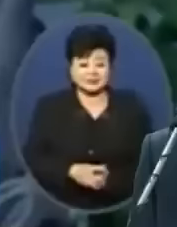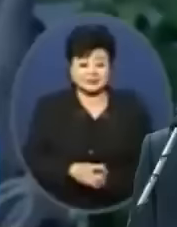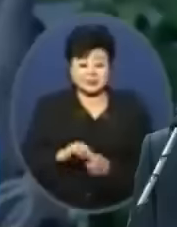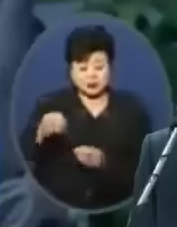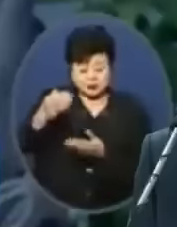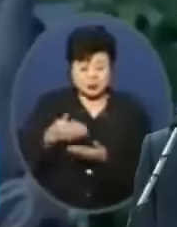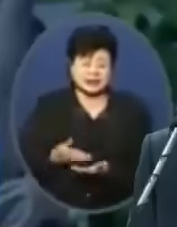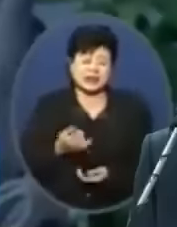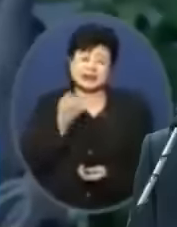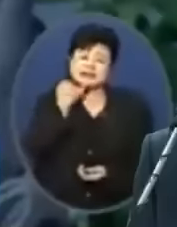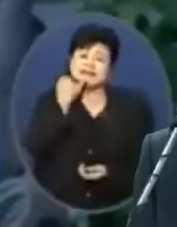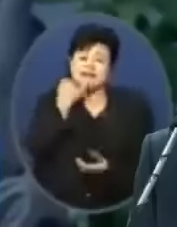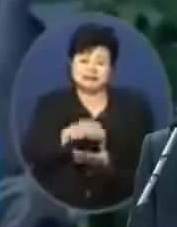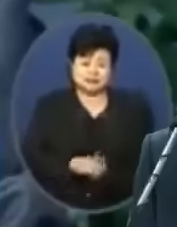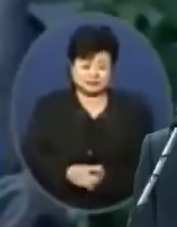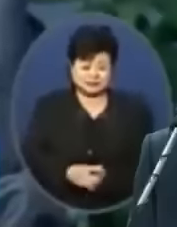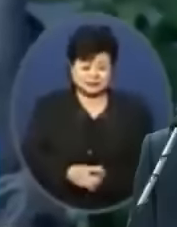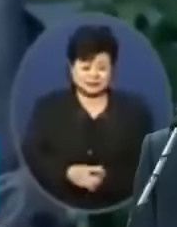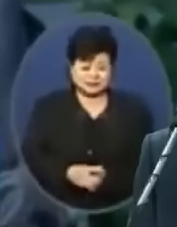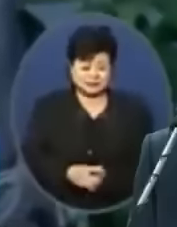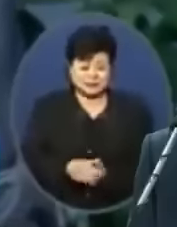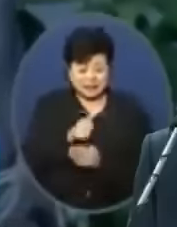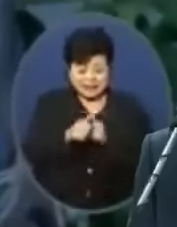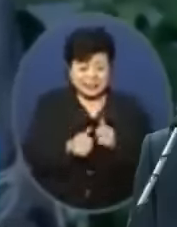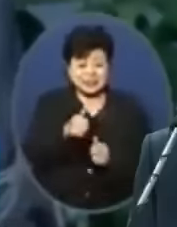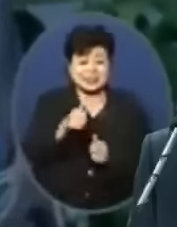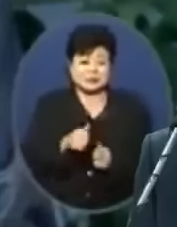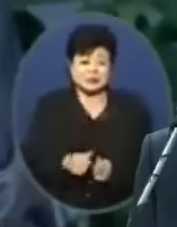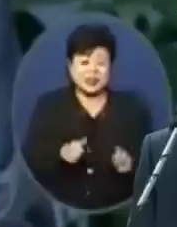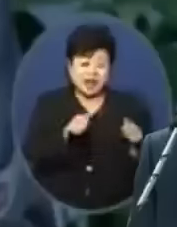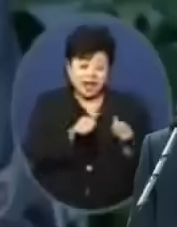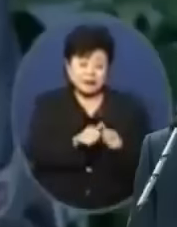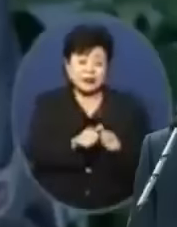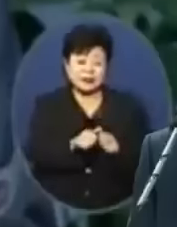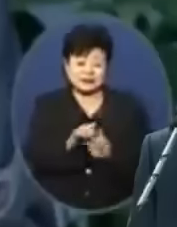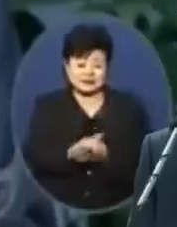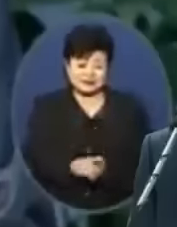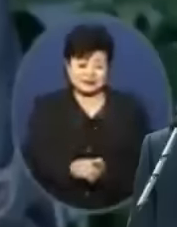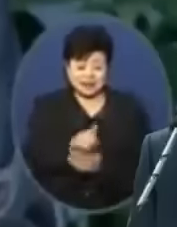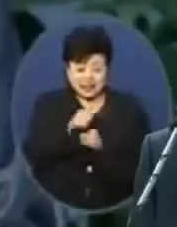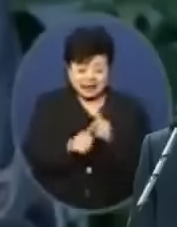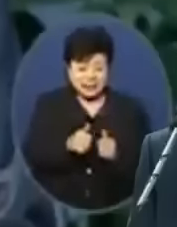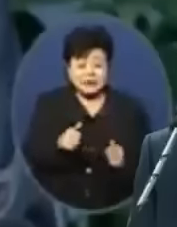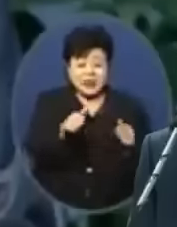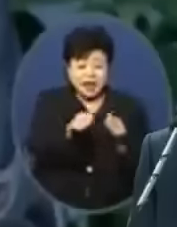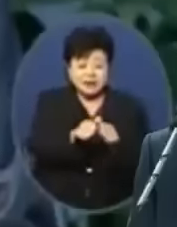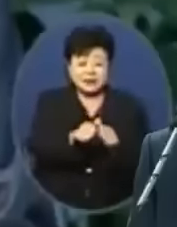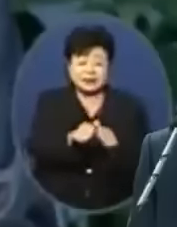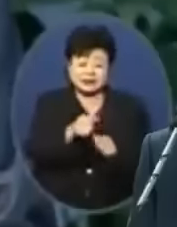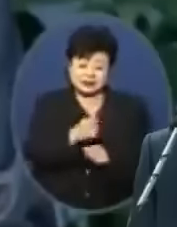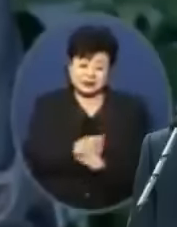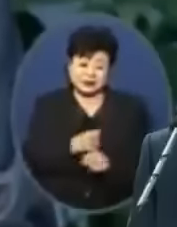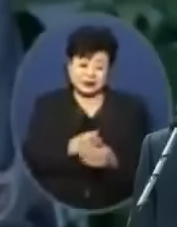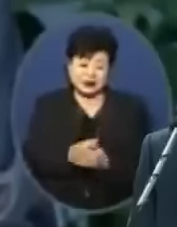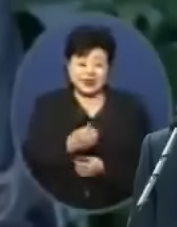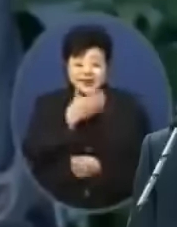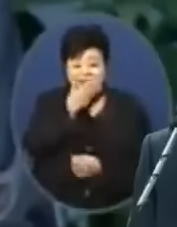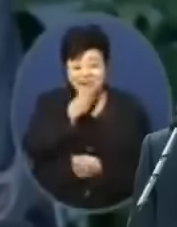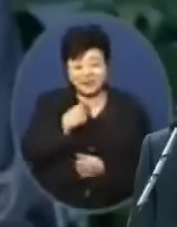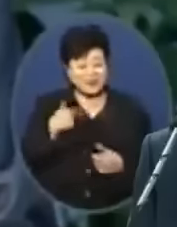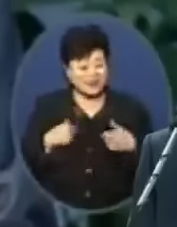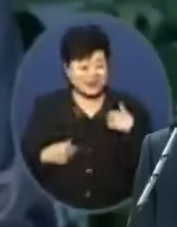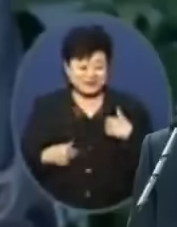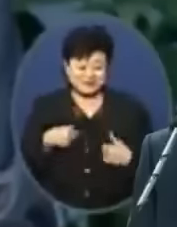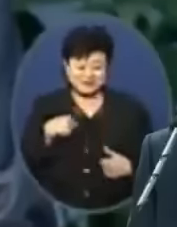버리고 싶으면 버리라 그러죠. 하나님이 더 같이 와주시는 것이면, 하나님이 같이 와주면 여러분 행복과